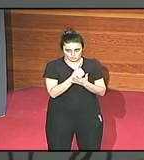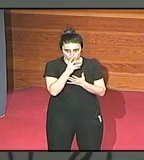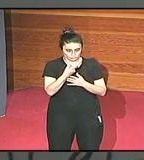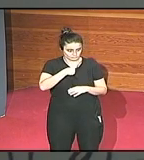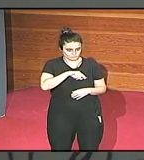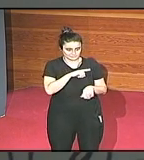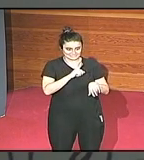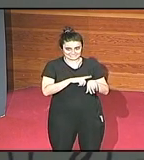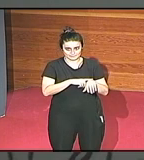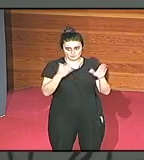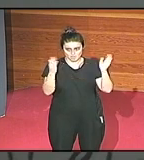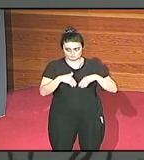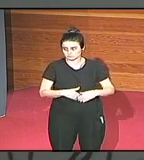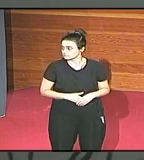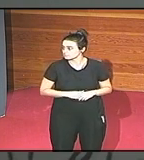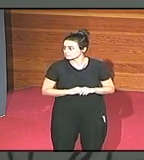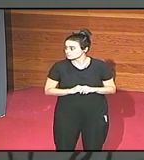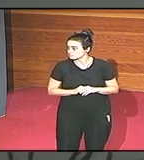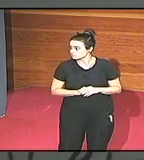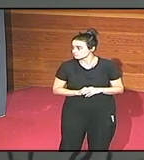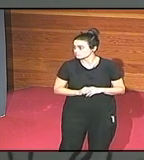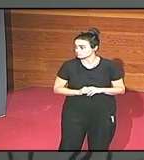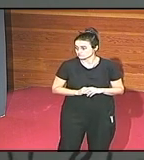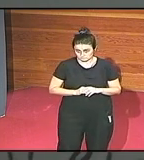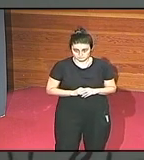dakagu denborari kortan sartzeko. Bai.